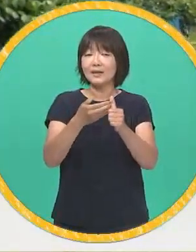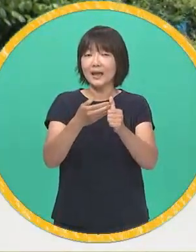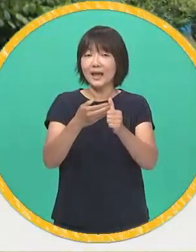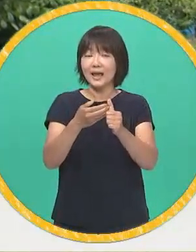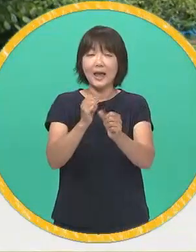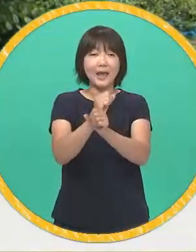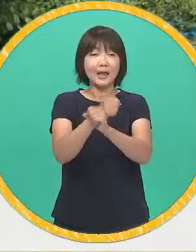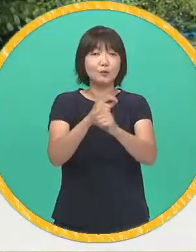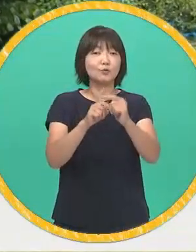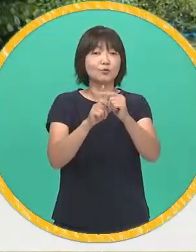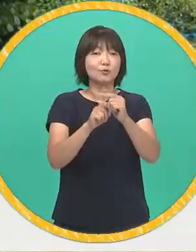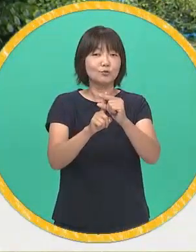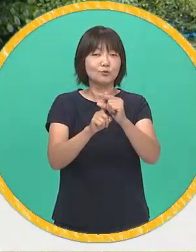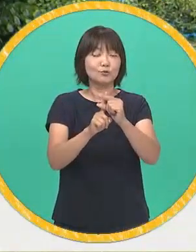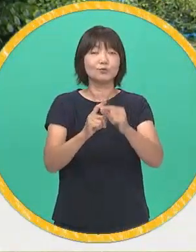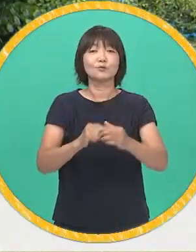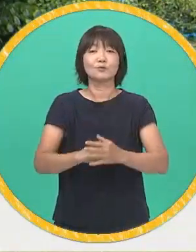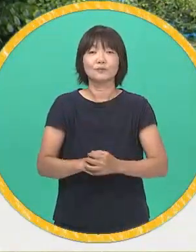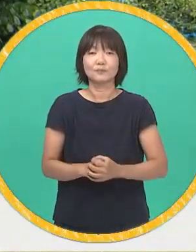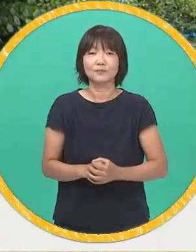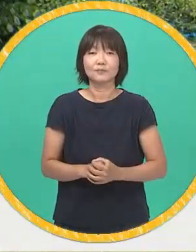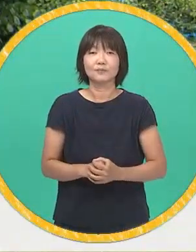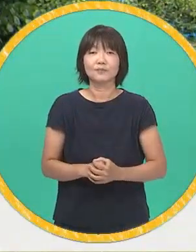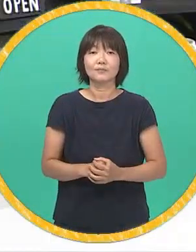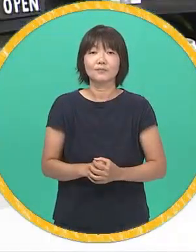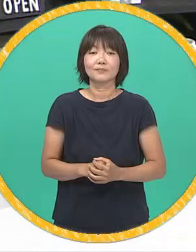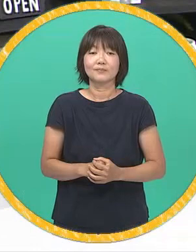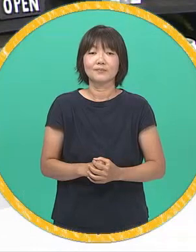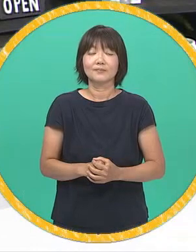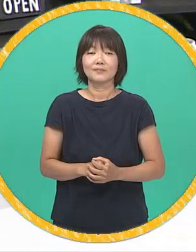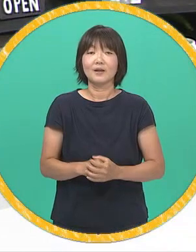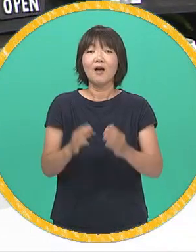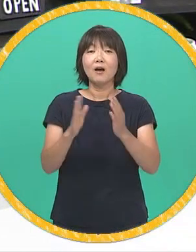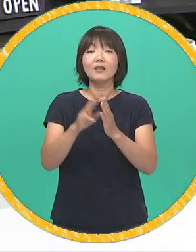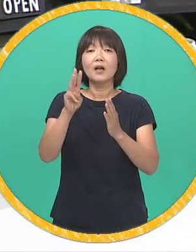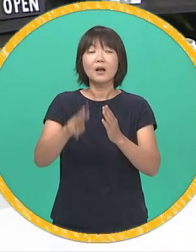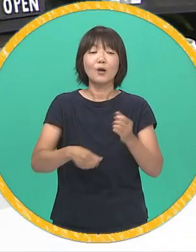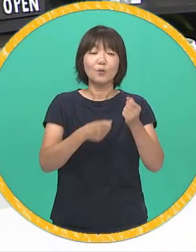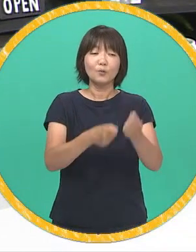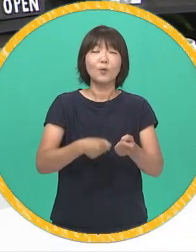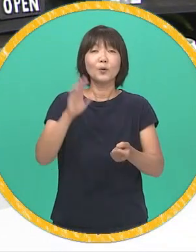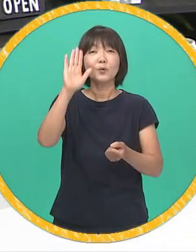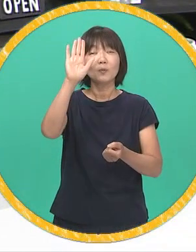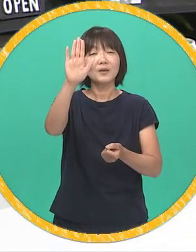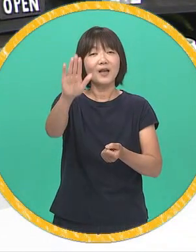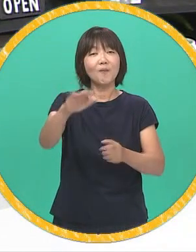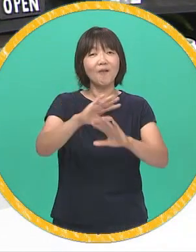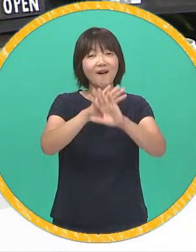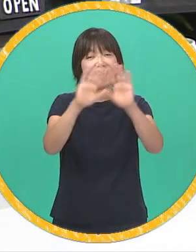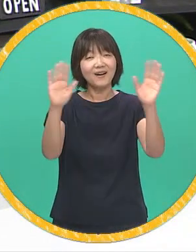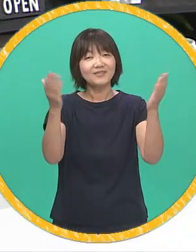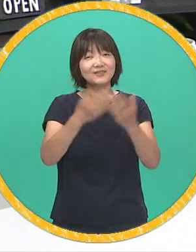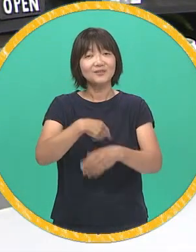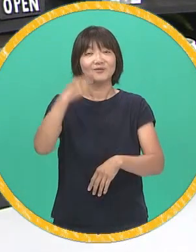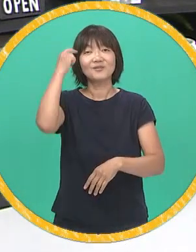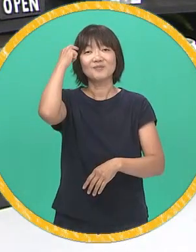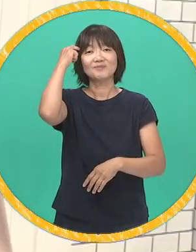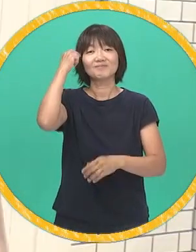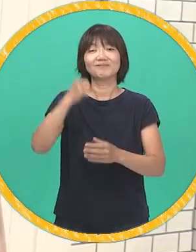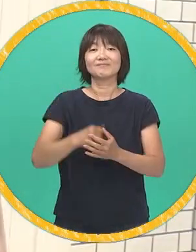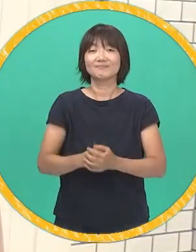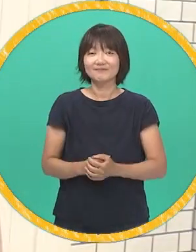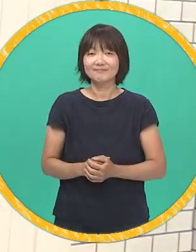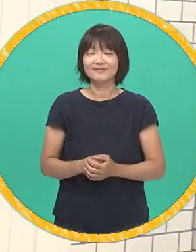ですんですよね彼でね神奈川の農業の未来も明るくなるんじゃないですよ